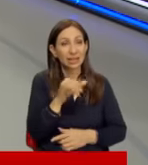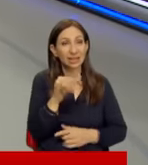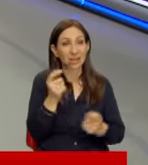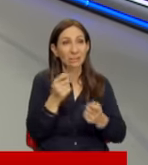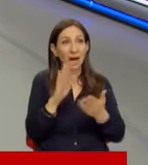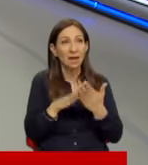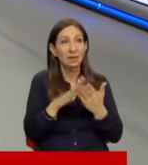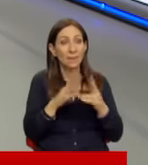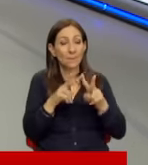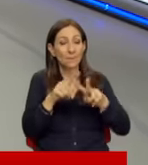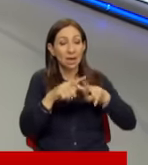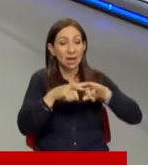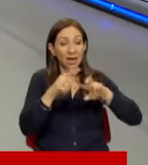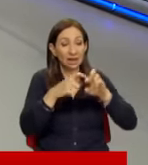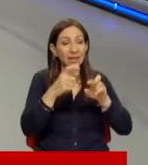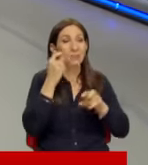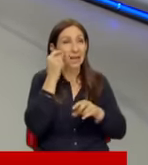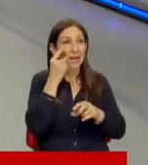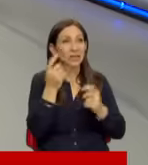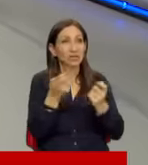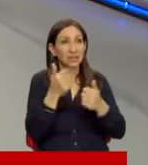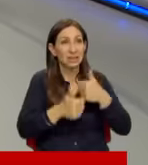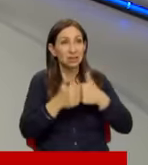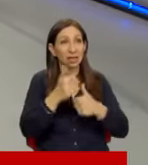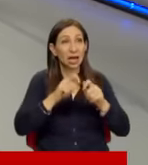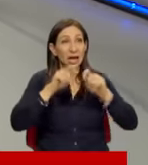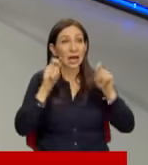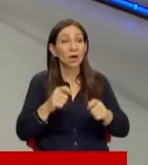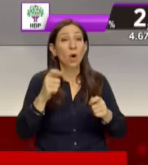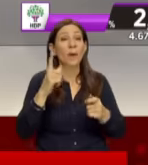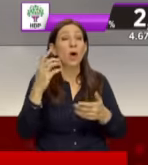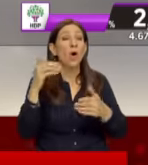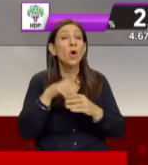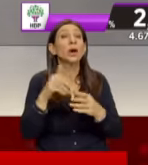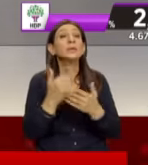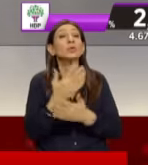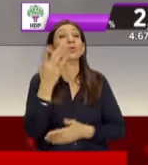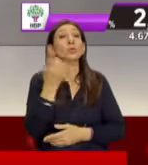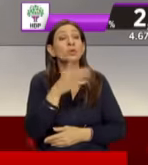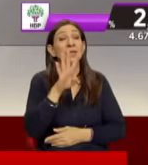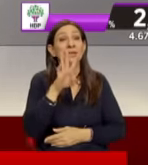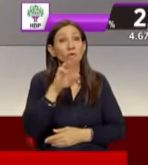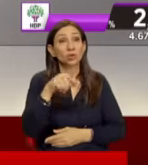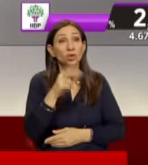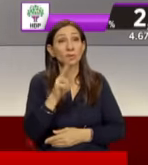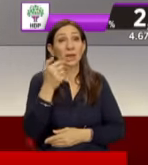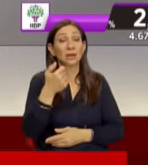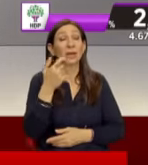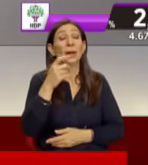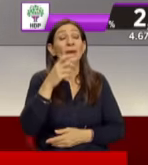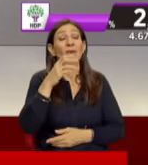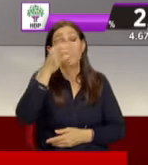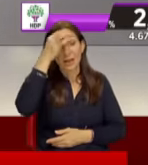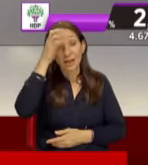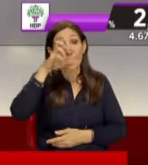çalışma arkadaşlarından Mahir Polat yarıştaydı ve rekor bir oy kazanamadı ama %43,76 ile rekor bir oy Fatih aldı. Fatih ve